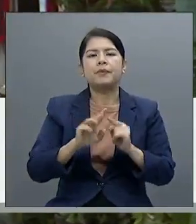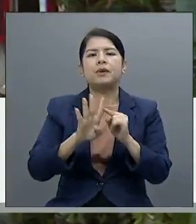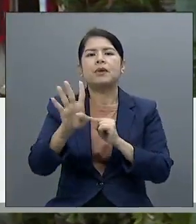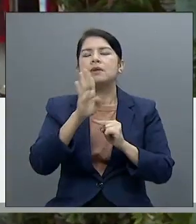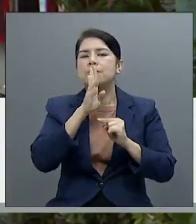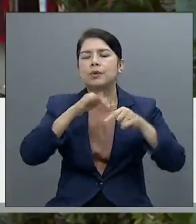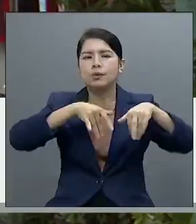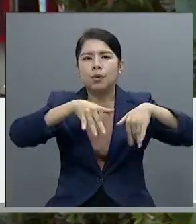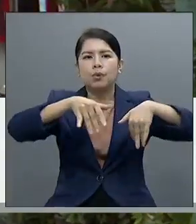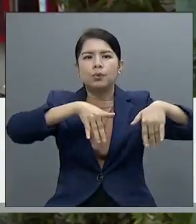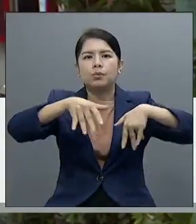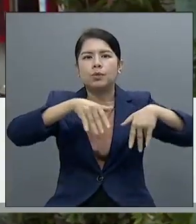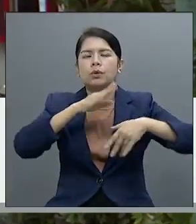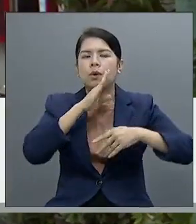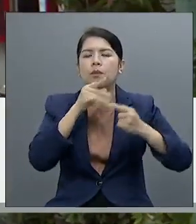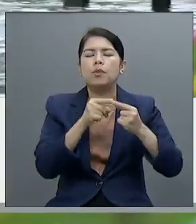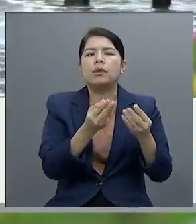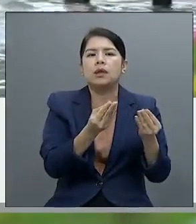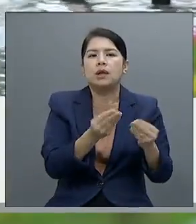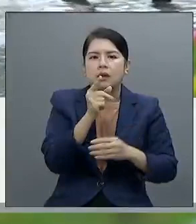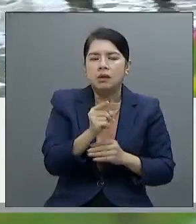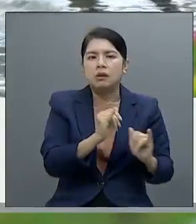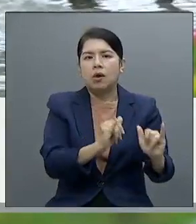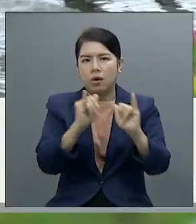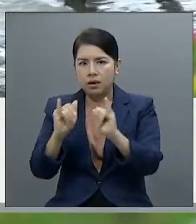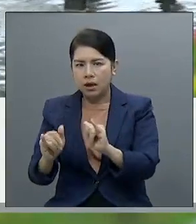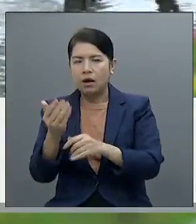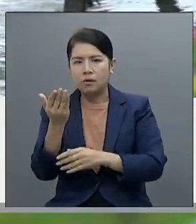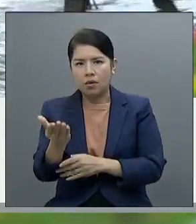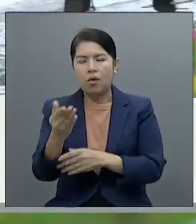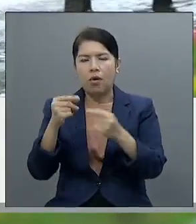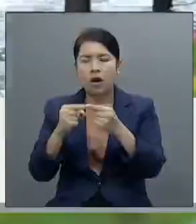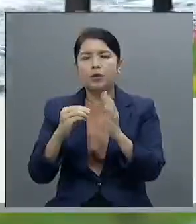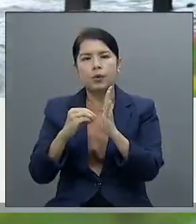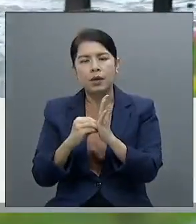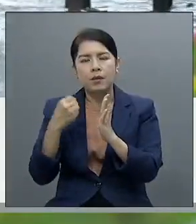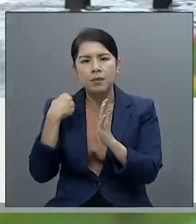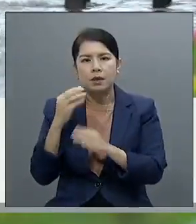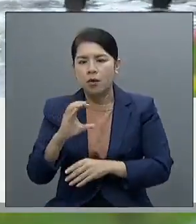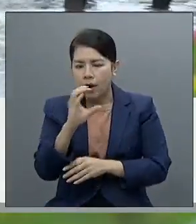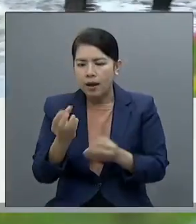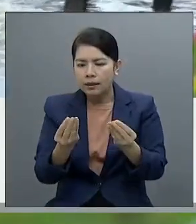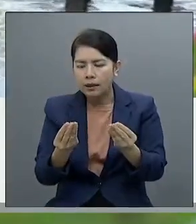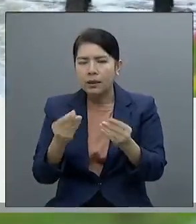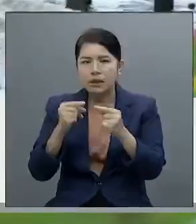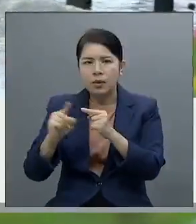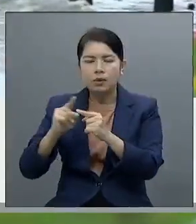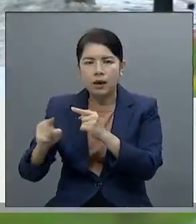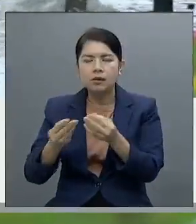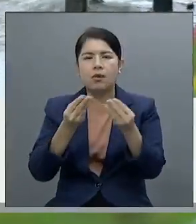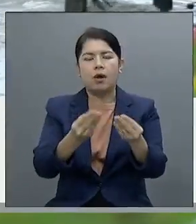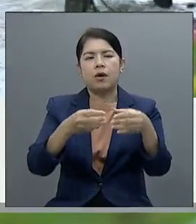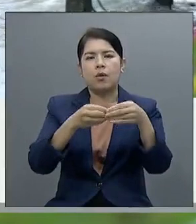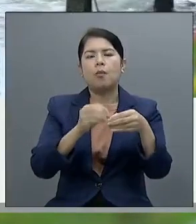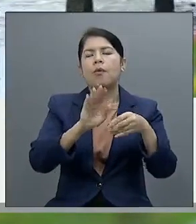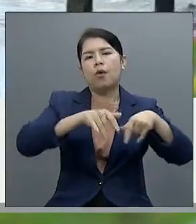ามารถอยู่ที่ดินเดิมได้ให้กรุงเทพมหานครขอใช้ที่ดินสาธารณะในเมืองเพื่อเป็นพื้นที่รองรับการย้ายไปส